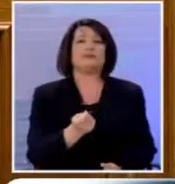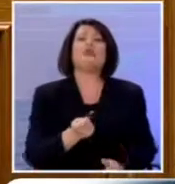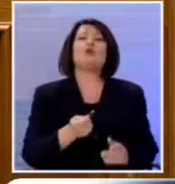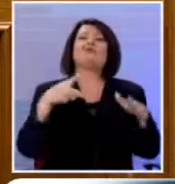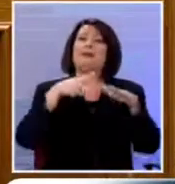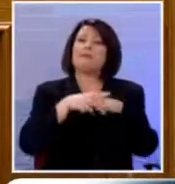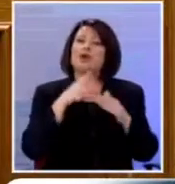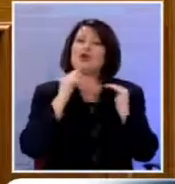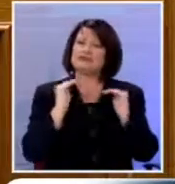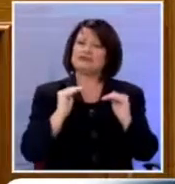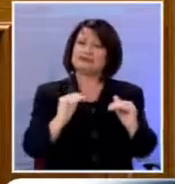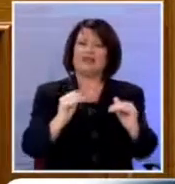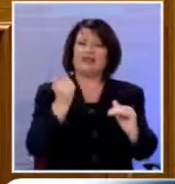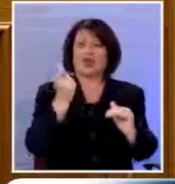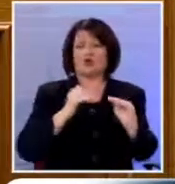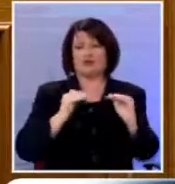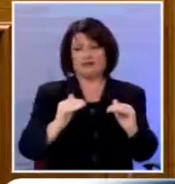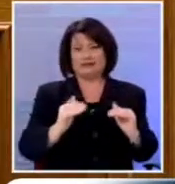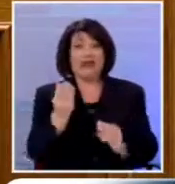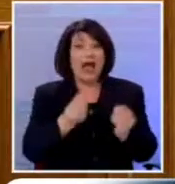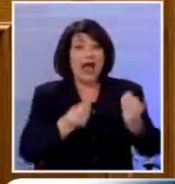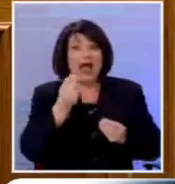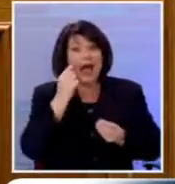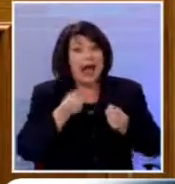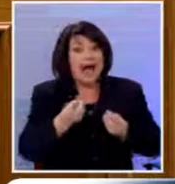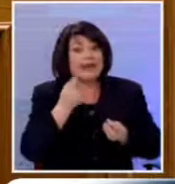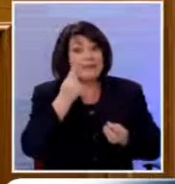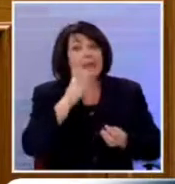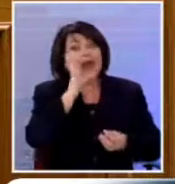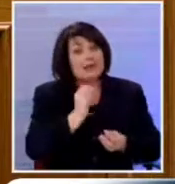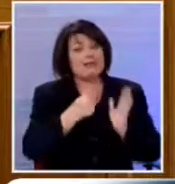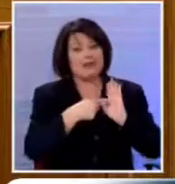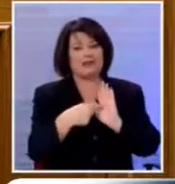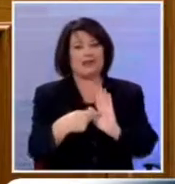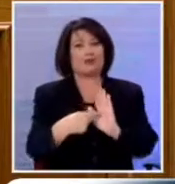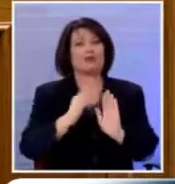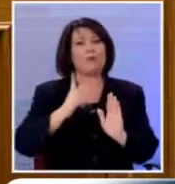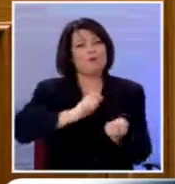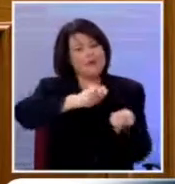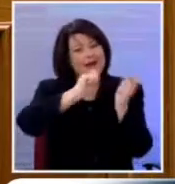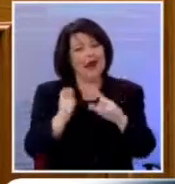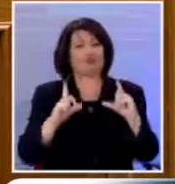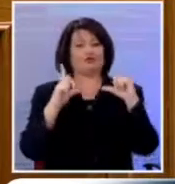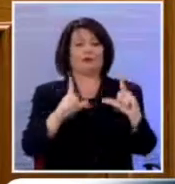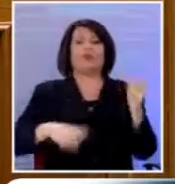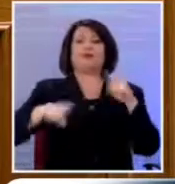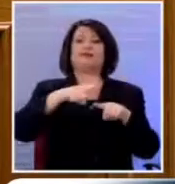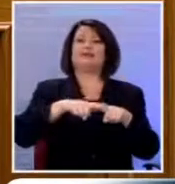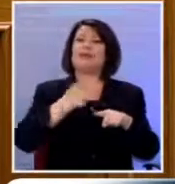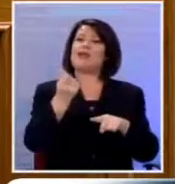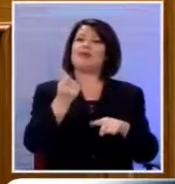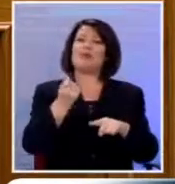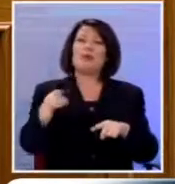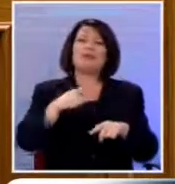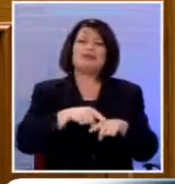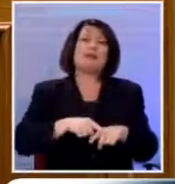Σταθερότητος. Οι αριθμοί ομιλούν. Οι αριθμοί λένε την αλήθεια. Μπορεί να αλλάξει τον γκρίζο τοπίο στην πατρίδα μας. Η κατήφια